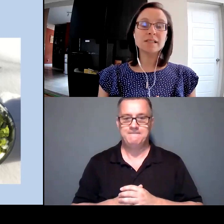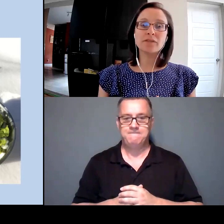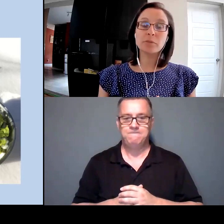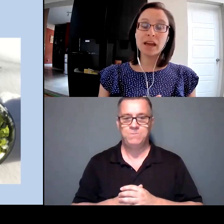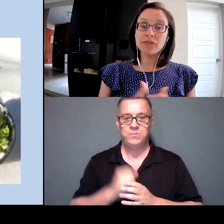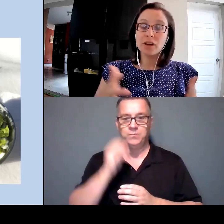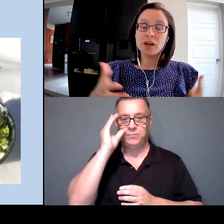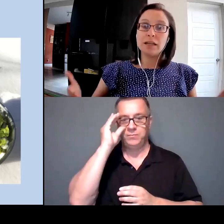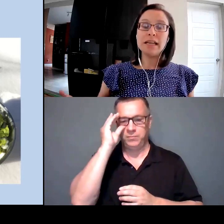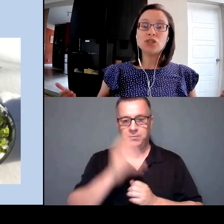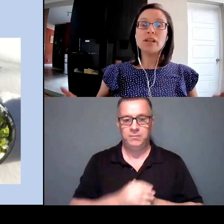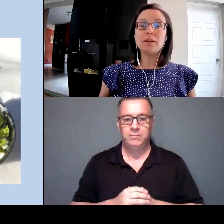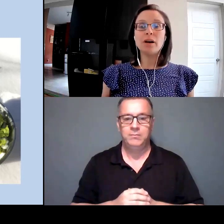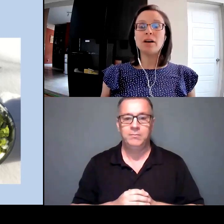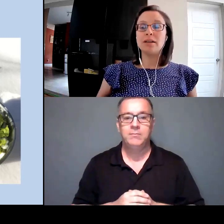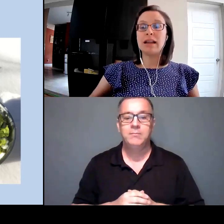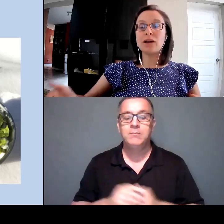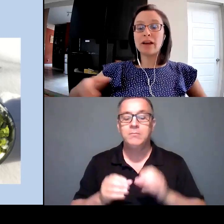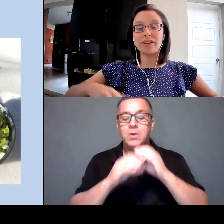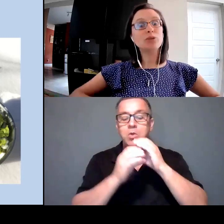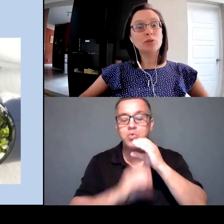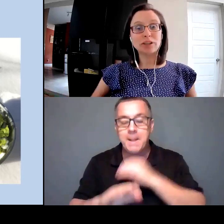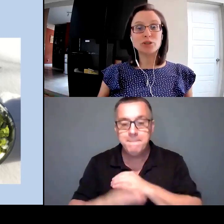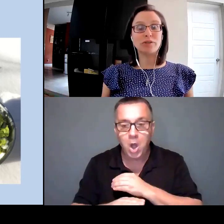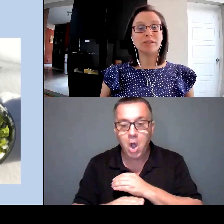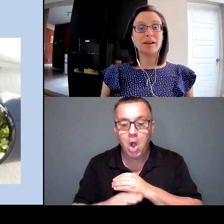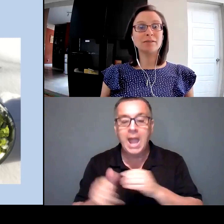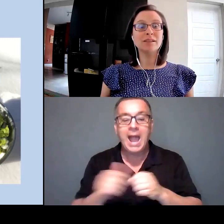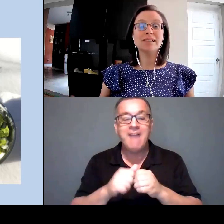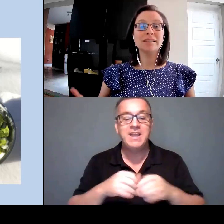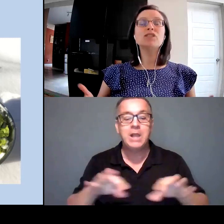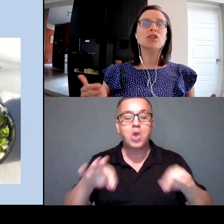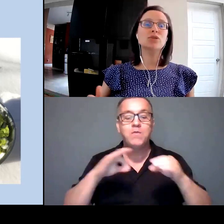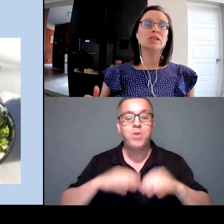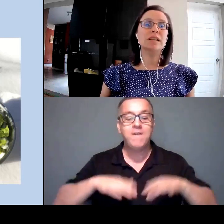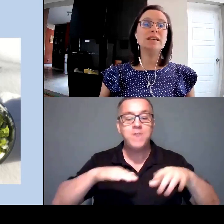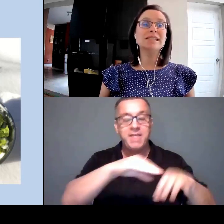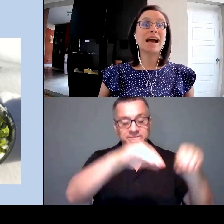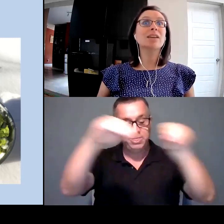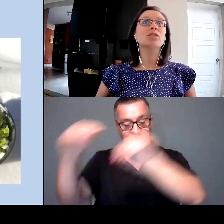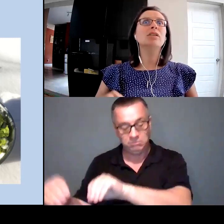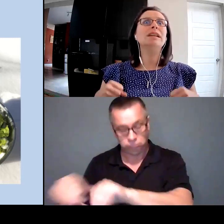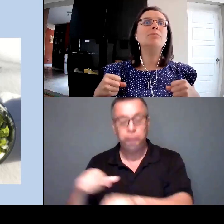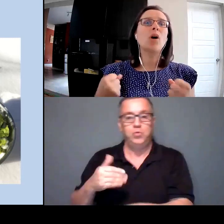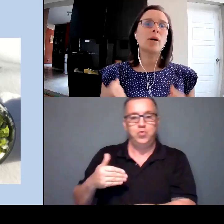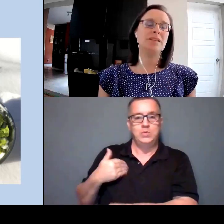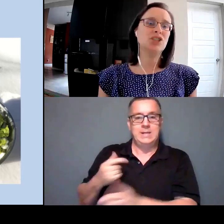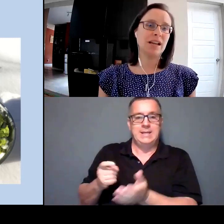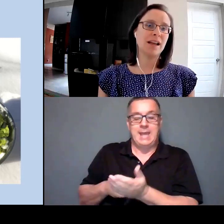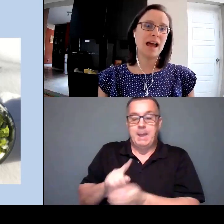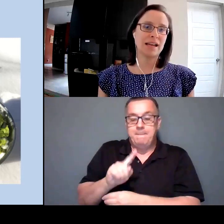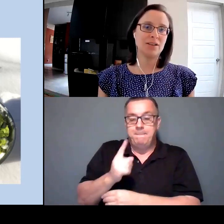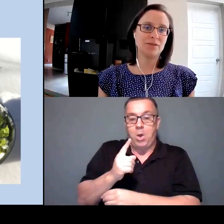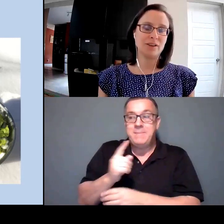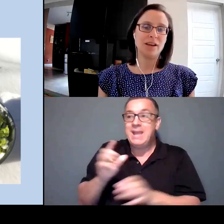Donc, c'est ça. Fait que, bref, les tunnels bas, avec une couverture flottante, c'est ce que j'utilise quand les premiers